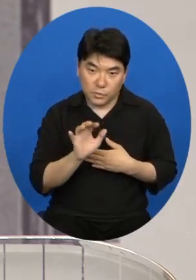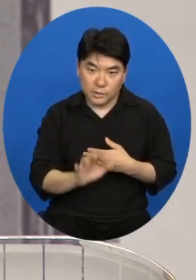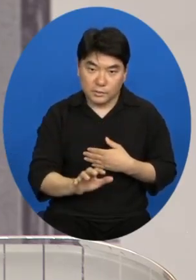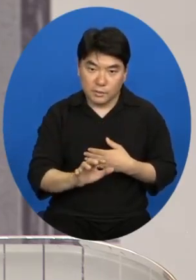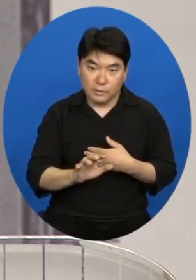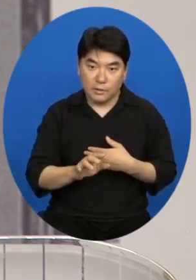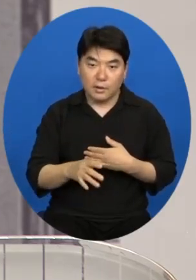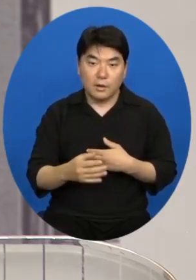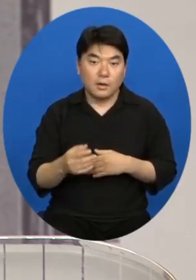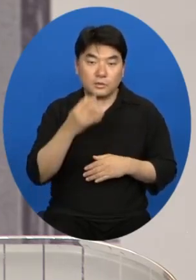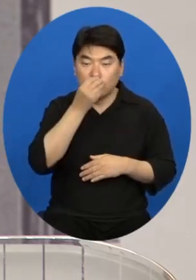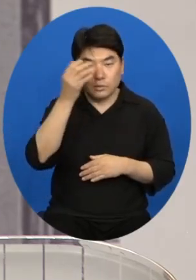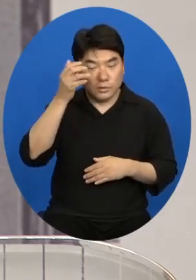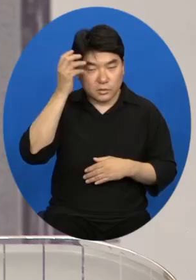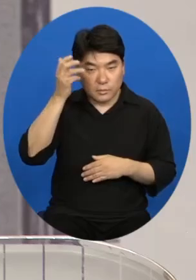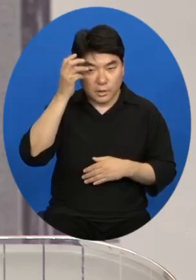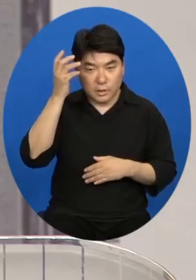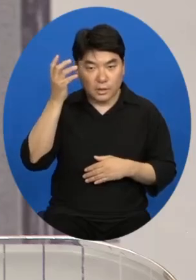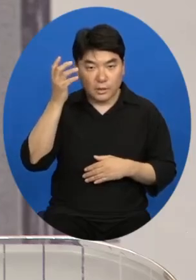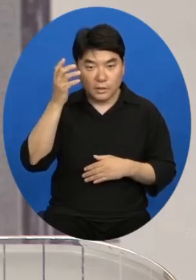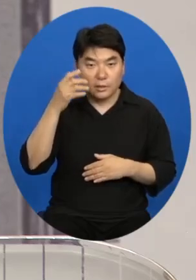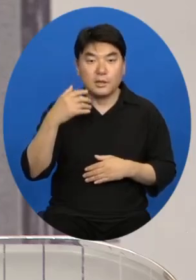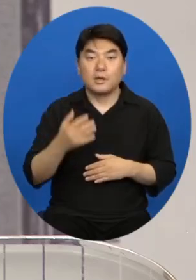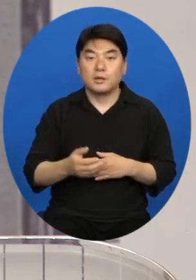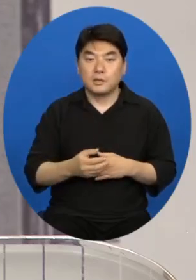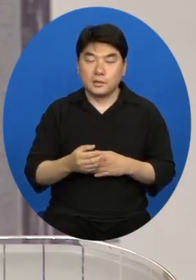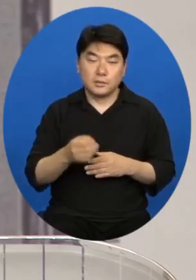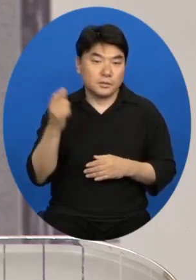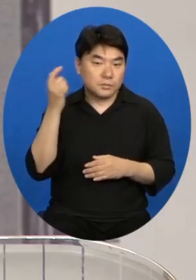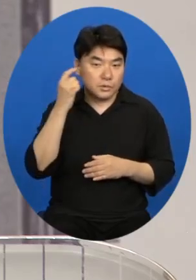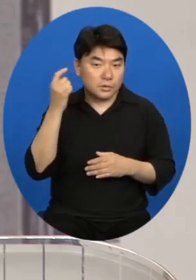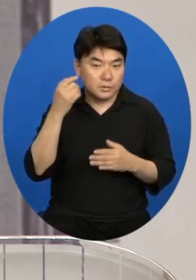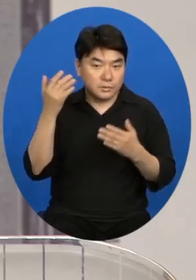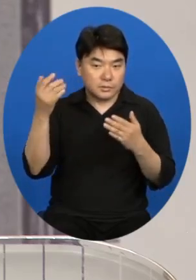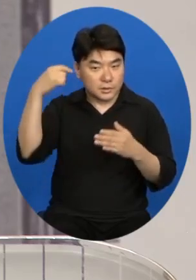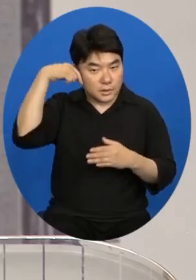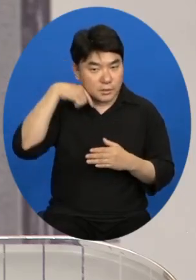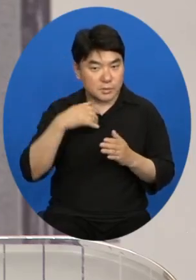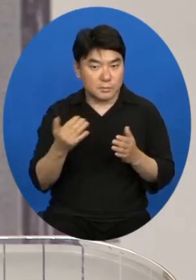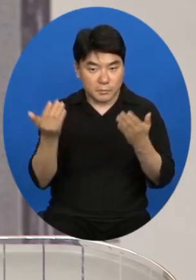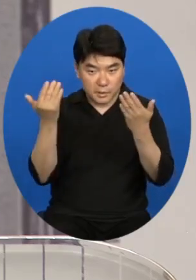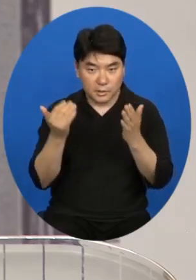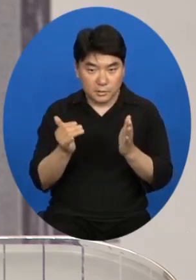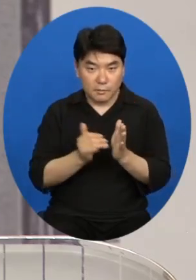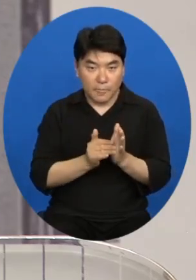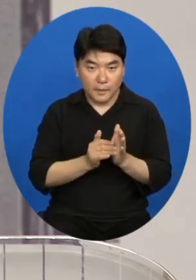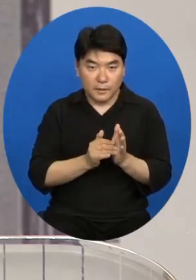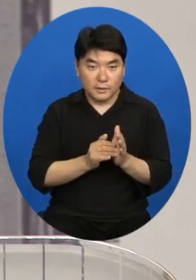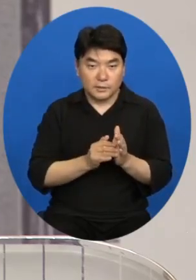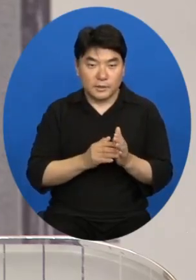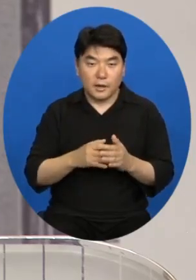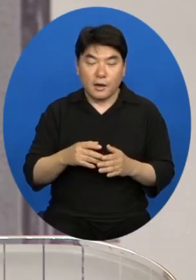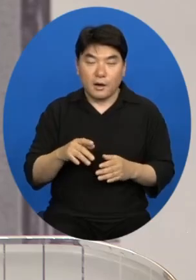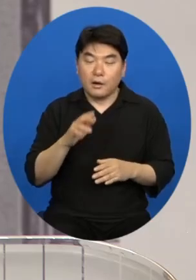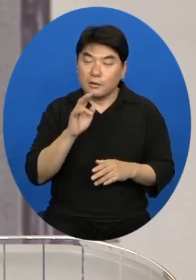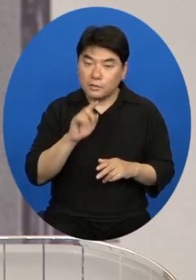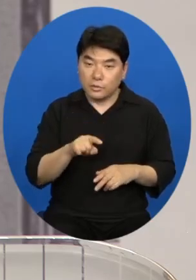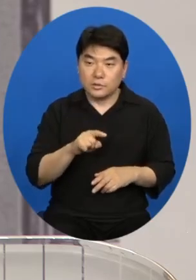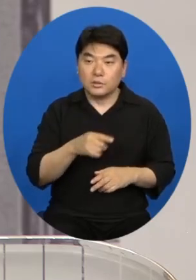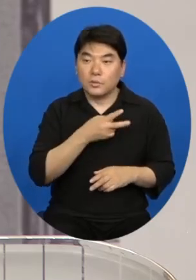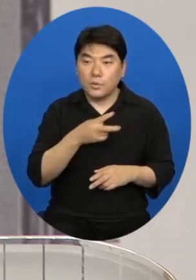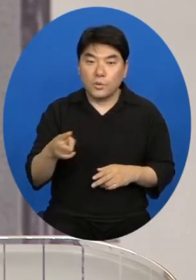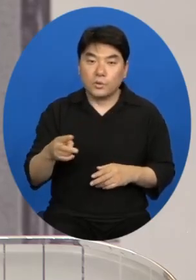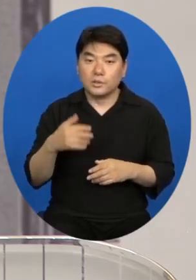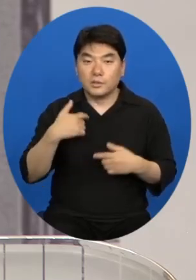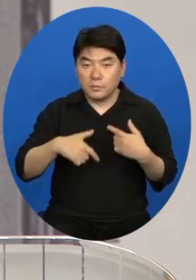들려오는 성령님의 음성이 있어요. 이분이 이런 느낌을 받으신 거예요. 이게 바로 내가 기뻐하는 제사야. 내가